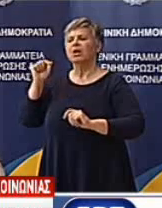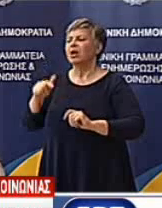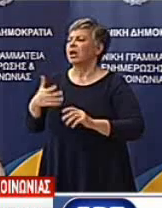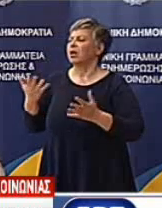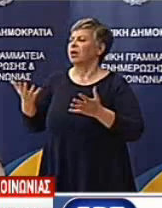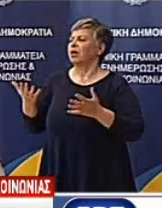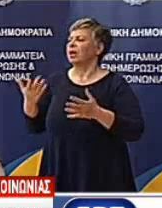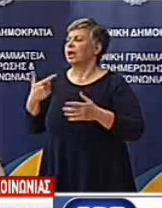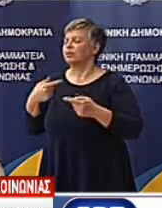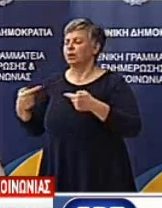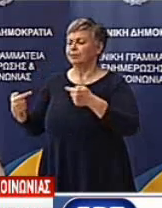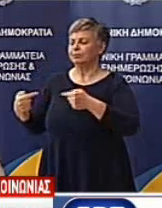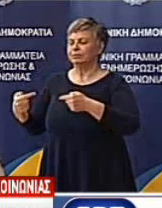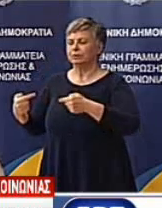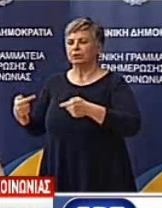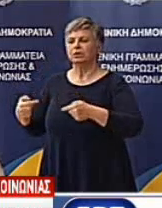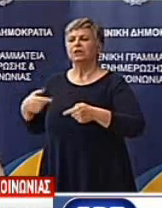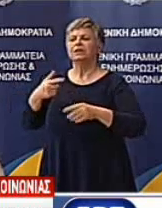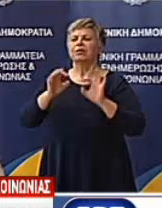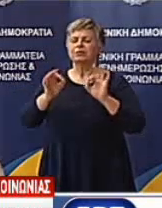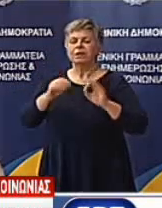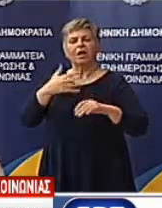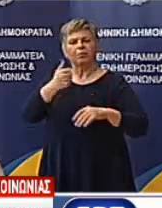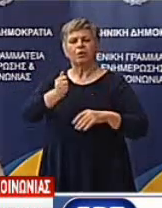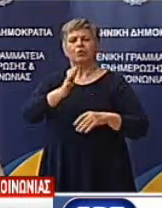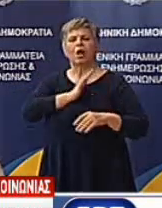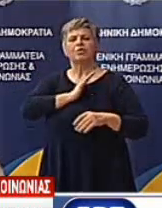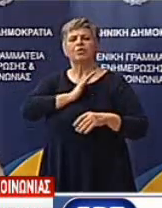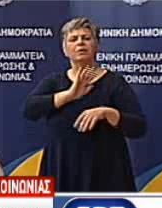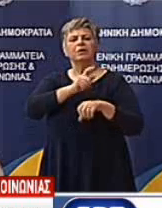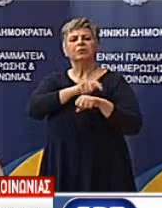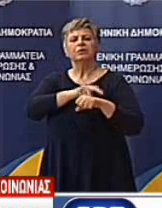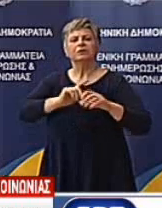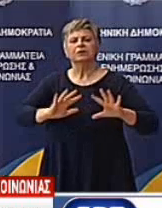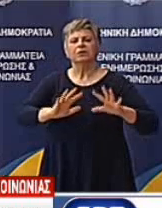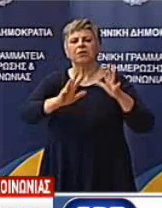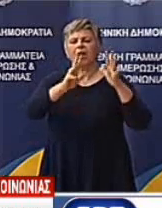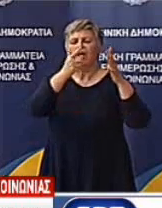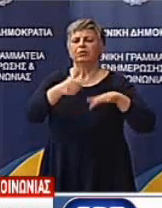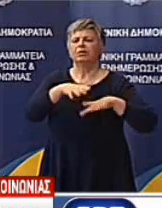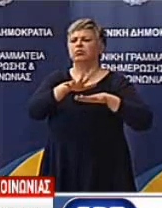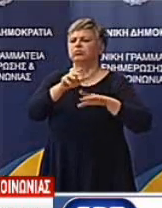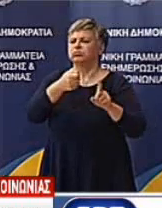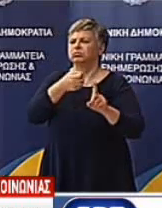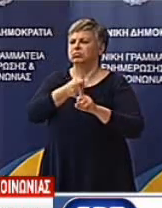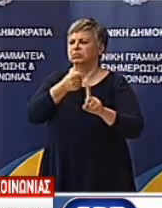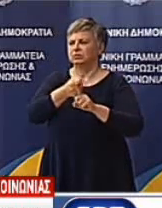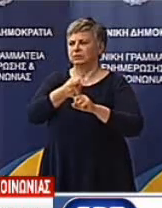δρόμους με όλα αυτά όσα απάντησα προηγουμένως. Κύριος Κοβέως.